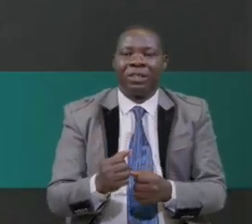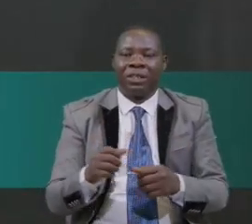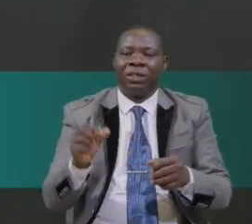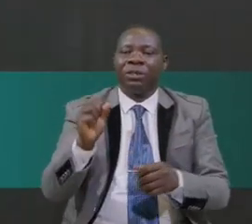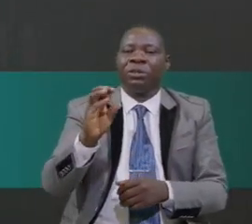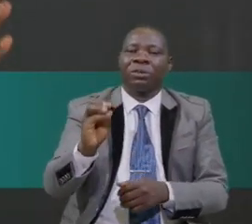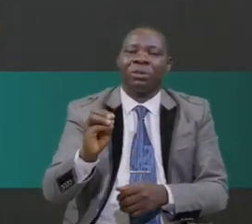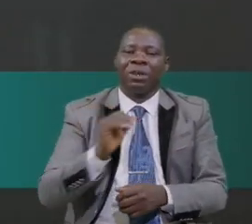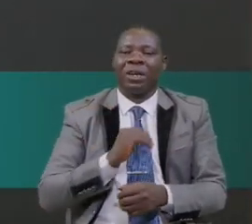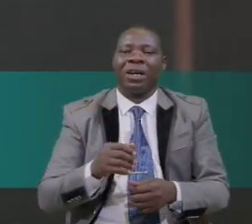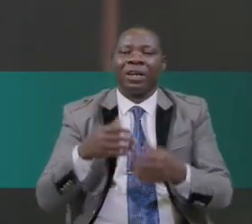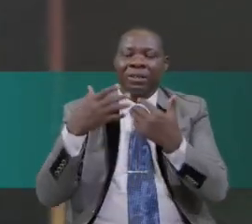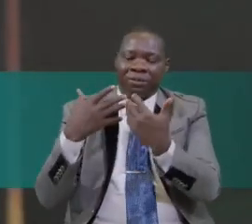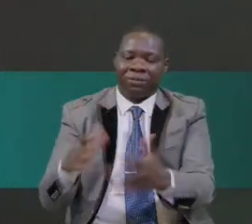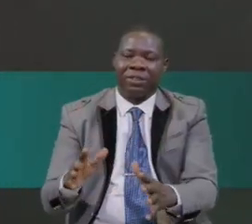J'ai fini.